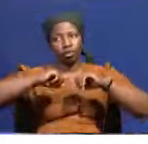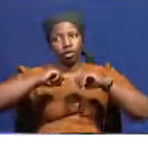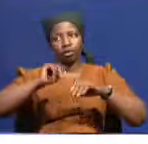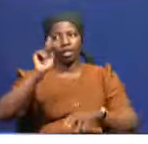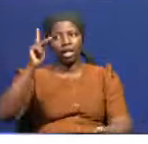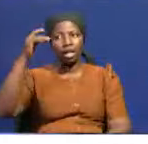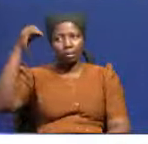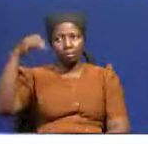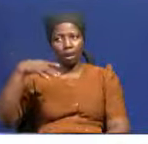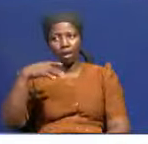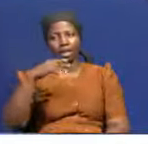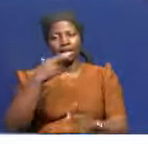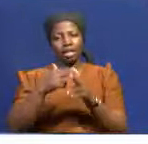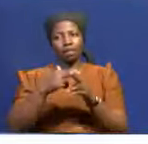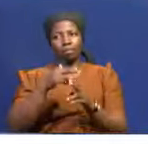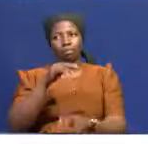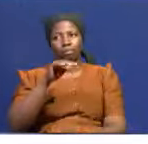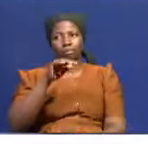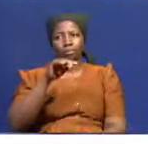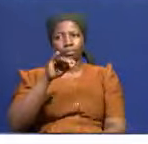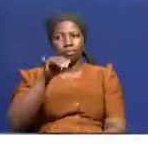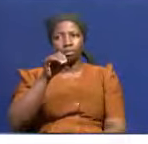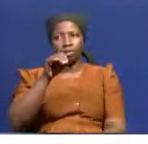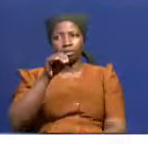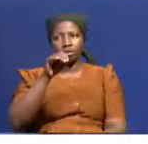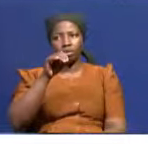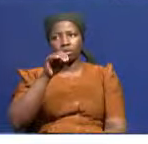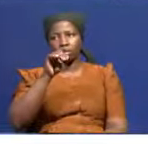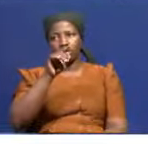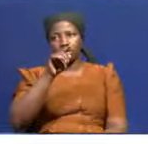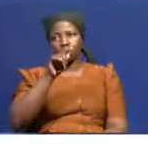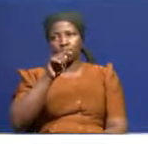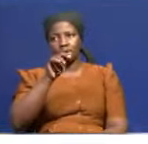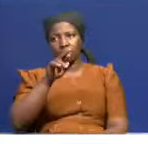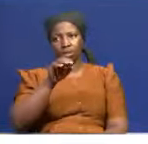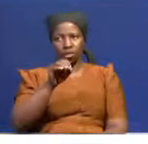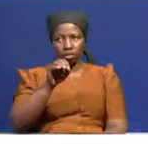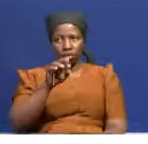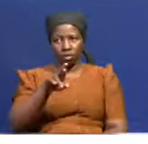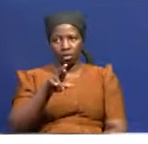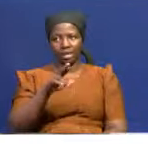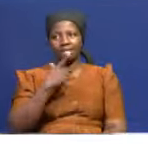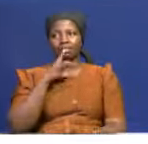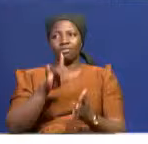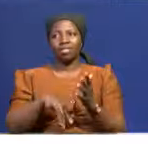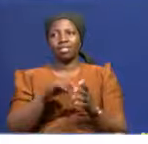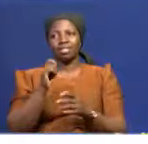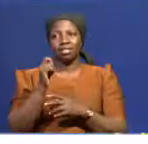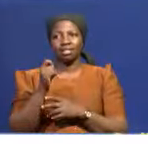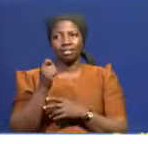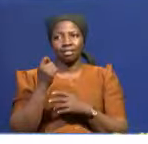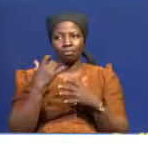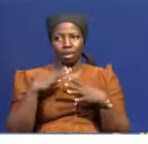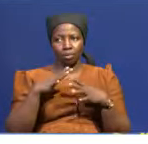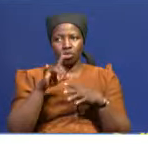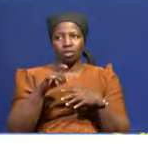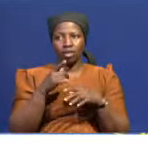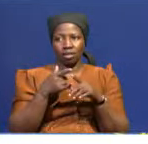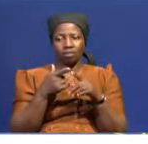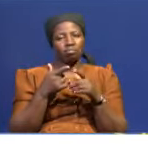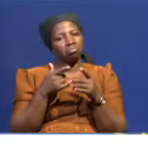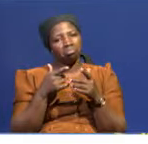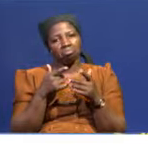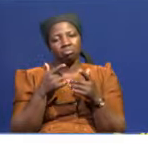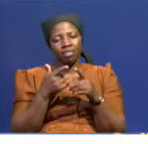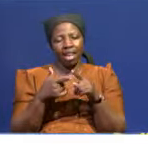ya Kenya Power Joseph Chiror anasema watoaji umeme zaidi uhuru wanahitaji ili kuongeza kiwango cha umeme. I think it is